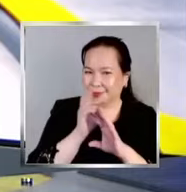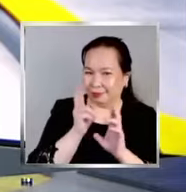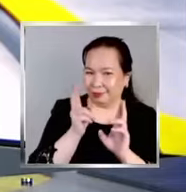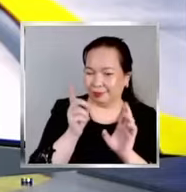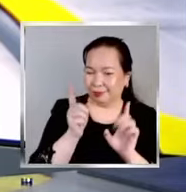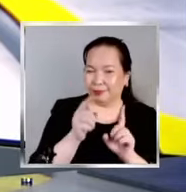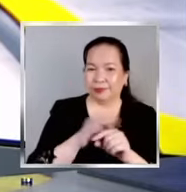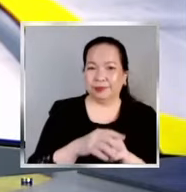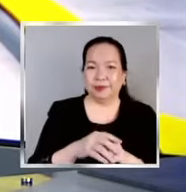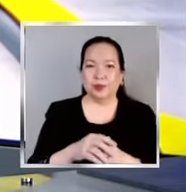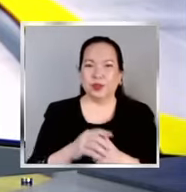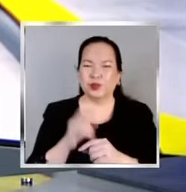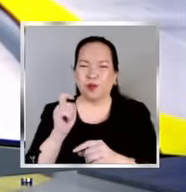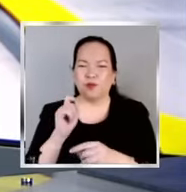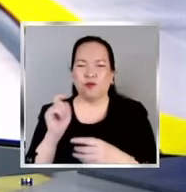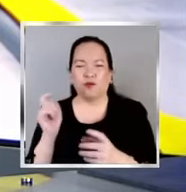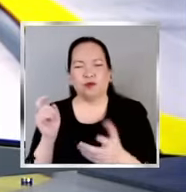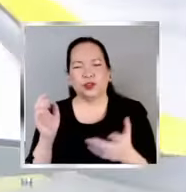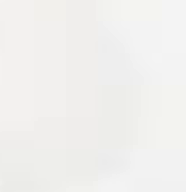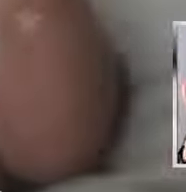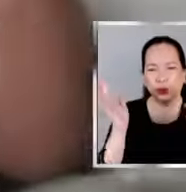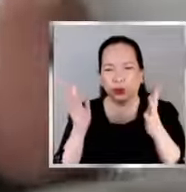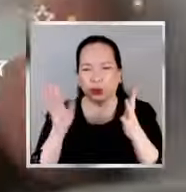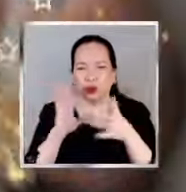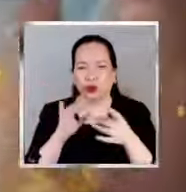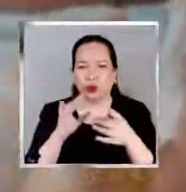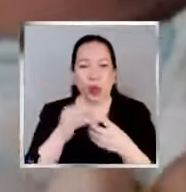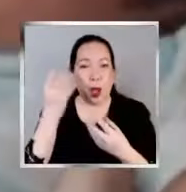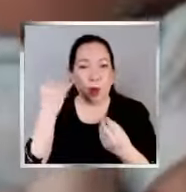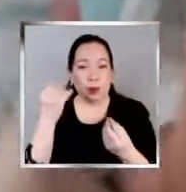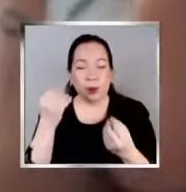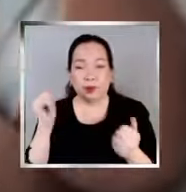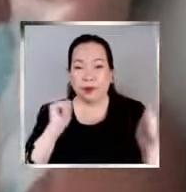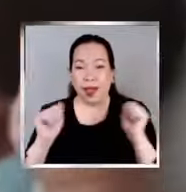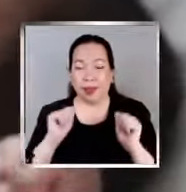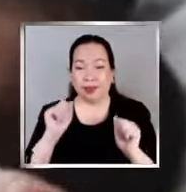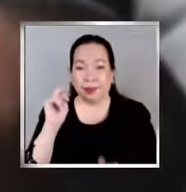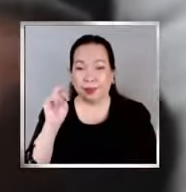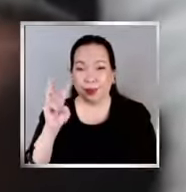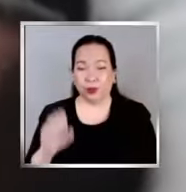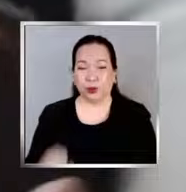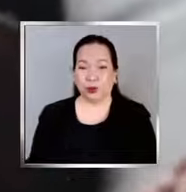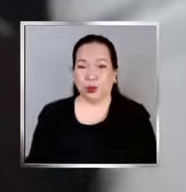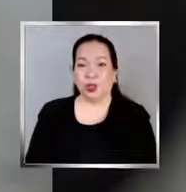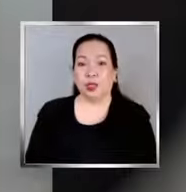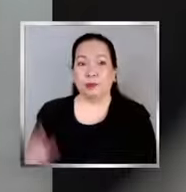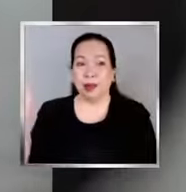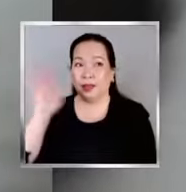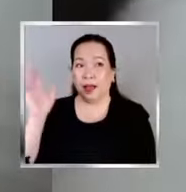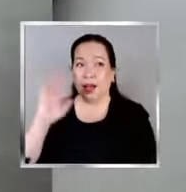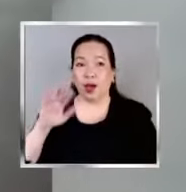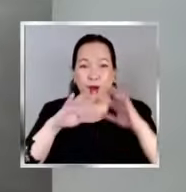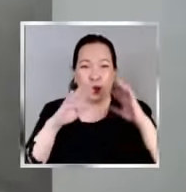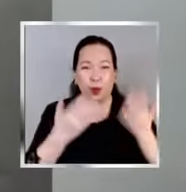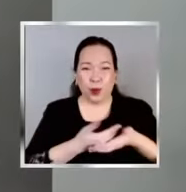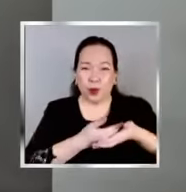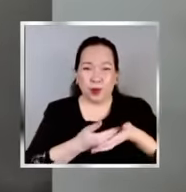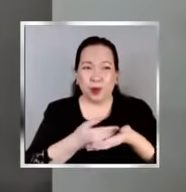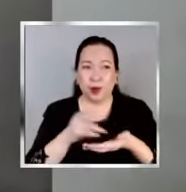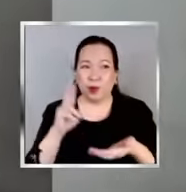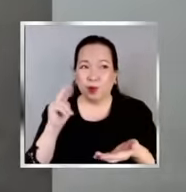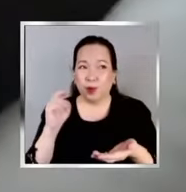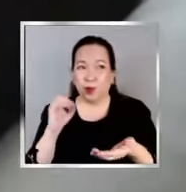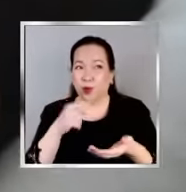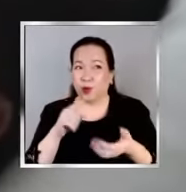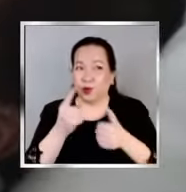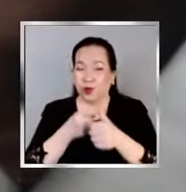Mabilis na chikan tayo para updated sa showbiz happenings. Say hi to the world, baby Uno! For the first time, inireveal